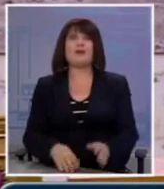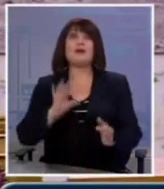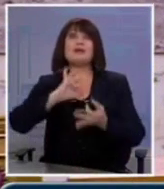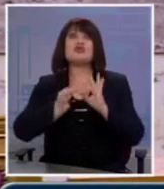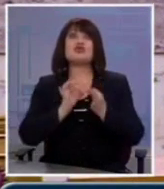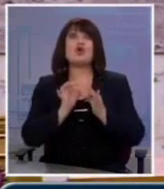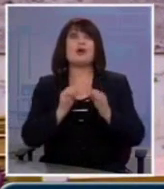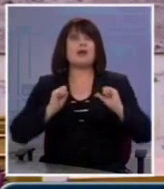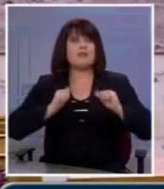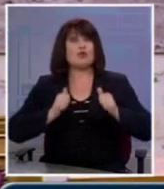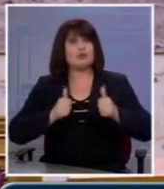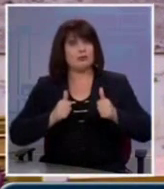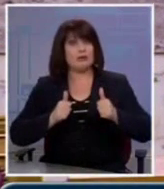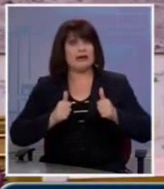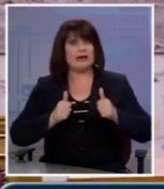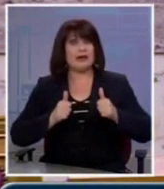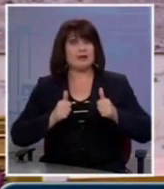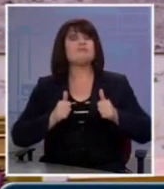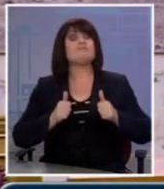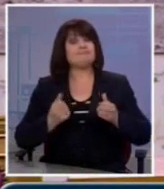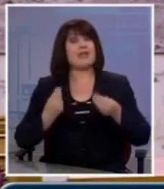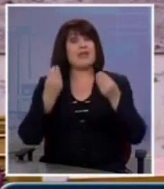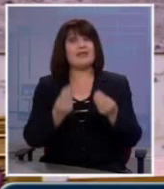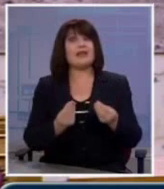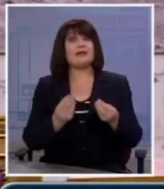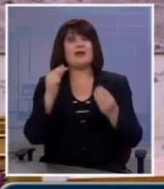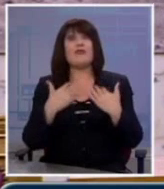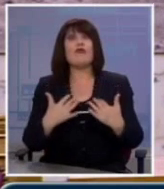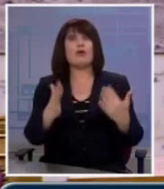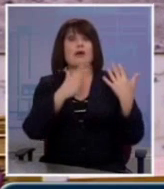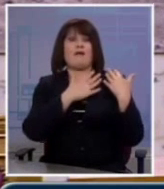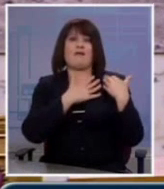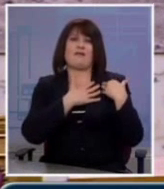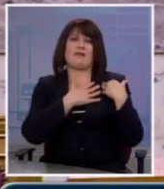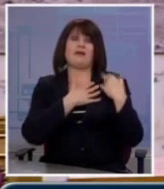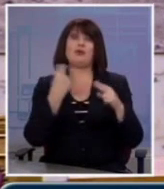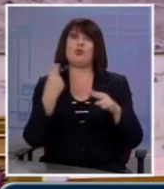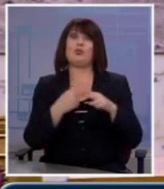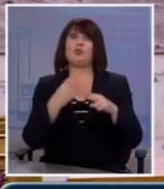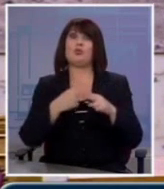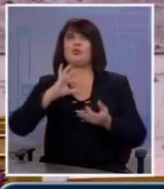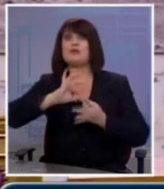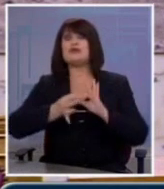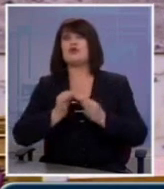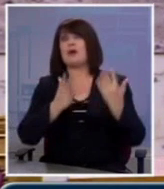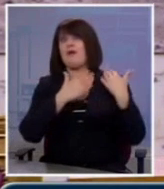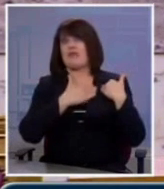ιστορική πρωτοβουλία που επιφορτίζει την Βουλή με μία ιστορική